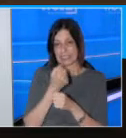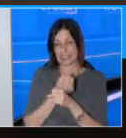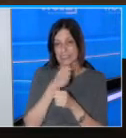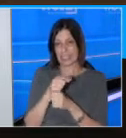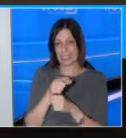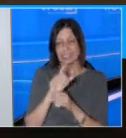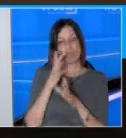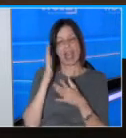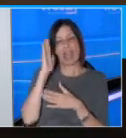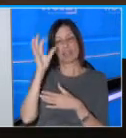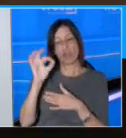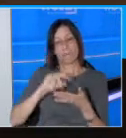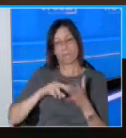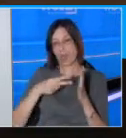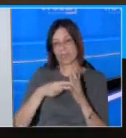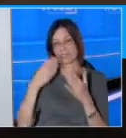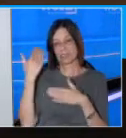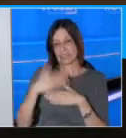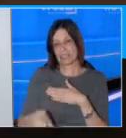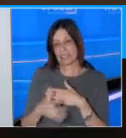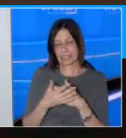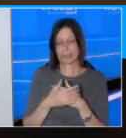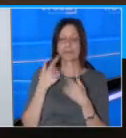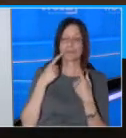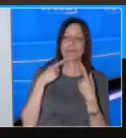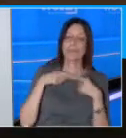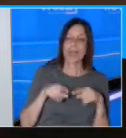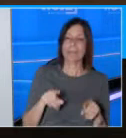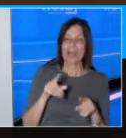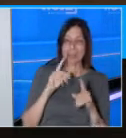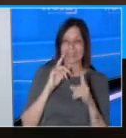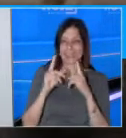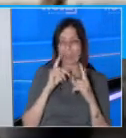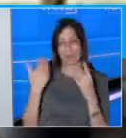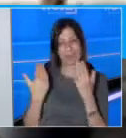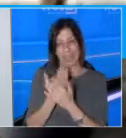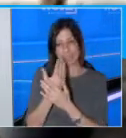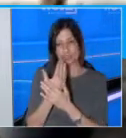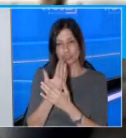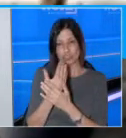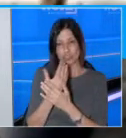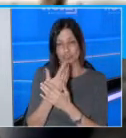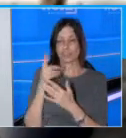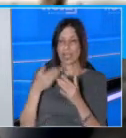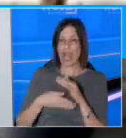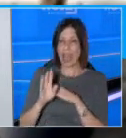הפוליטי יסתיים בזה הרגע. כן, אז יניר, במקביל למסע ומתן המתחדש,